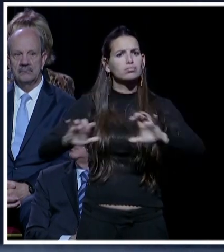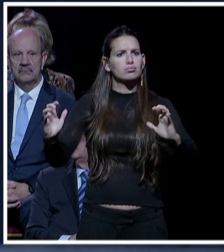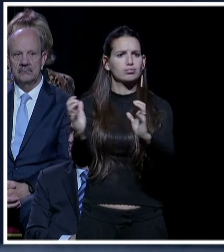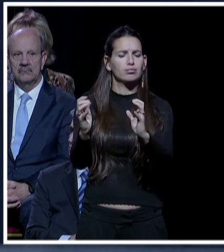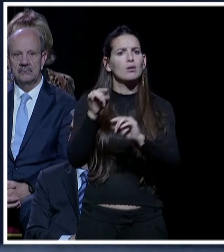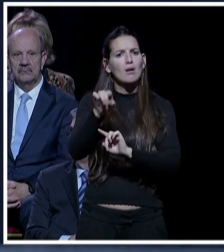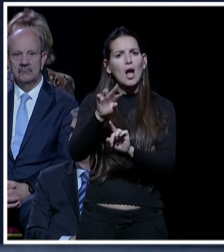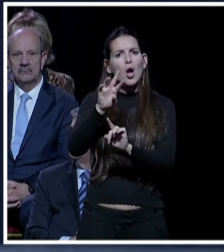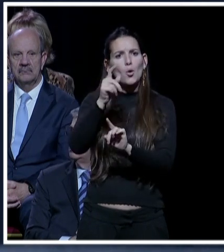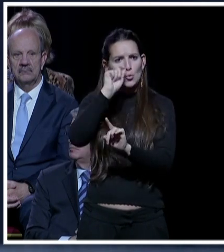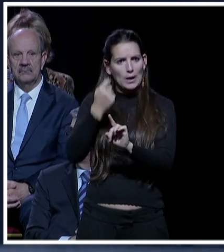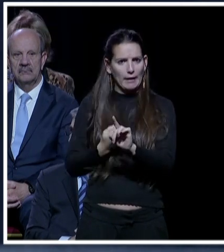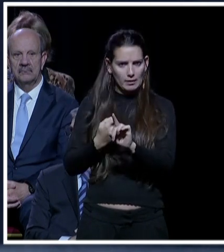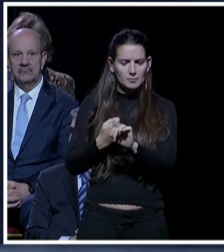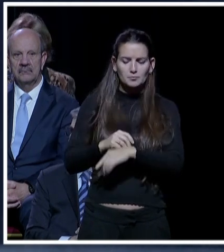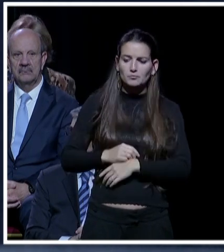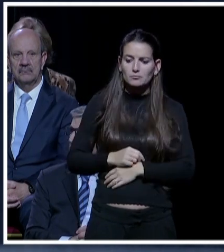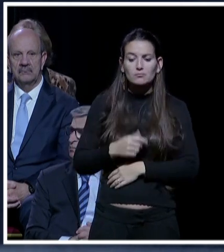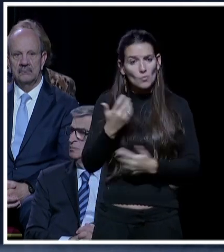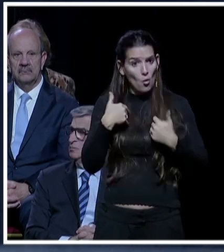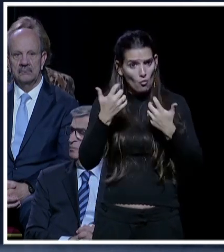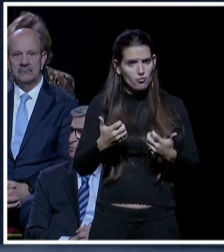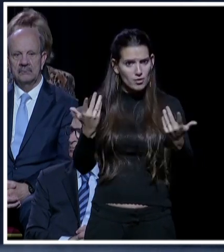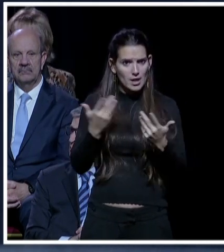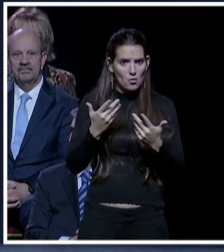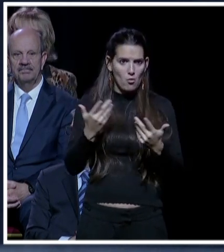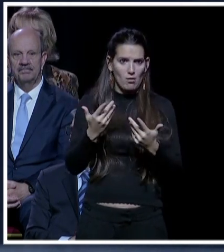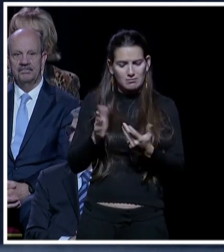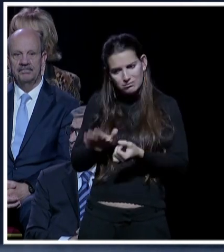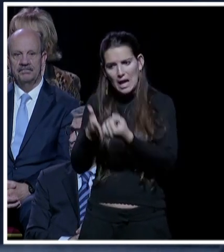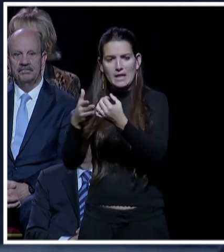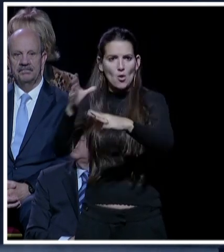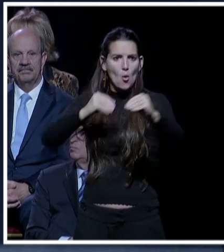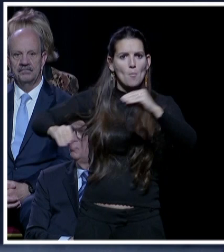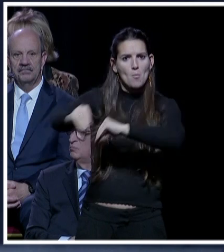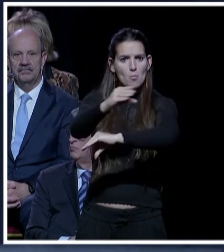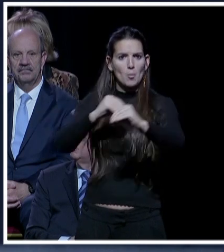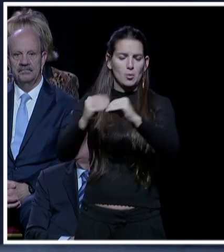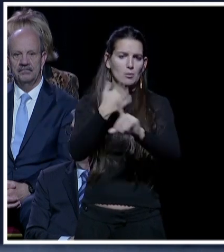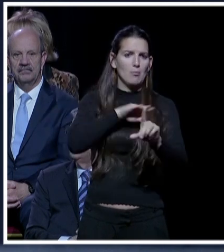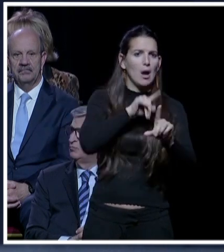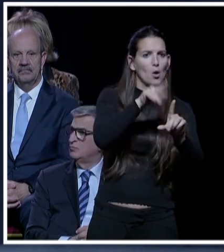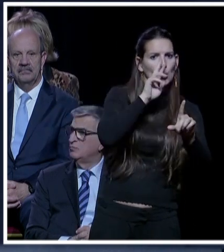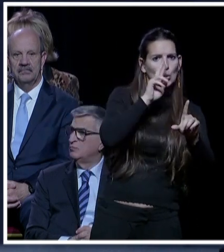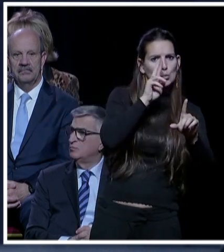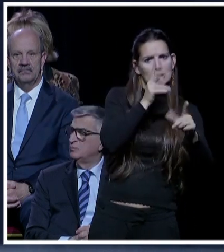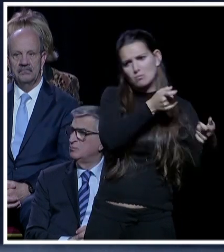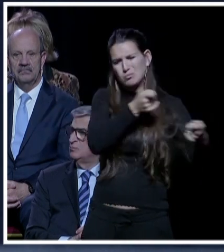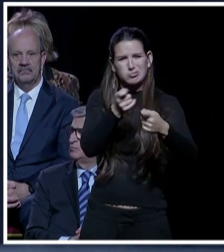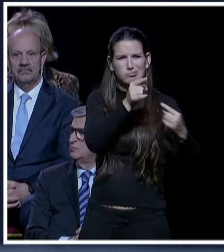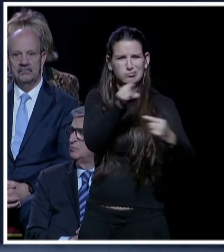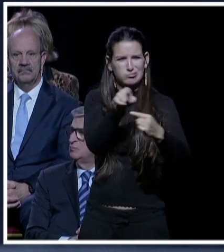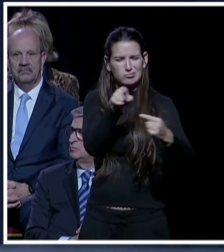délégation tenait à apporter un témoignage de soutien à ce peuple qui subit une guerre terrible imposée par le pouvoir russe. C'était très